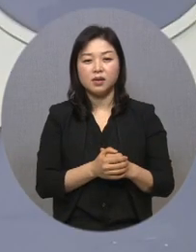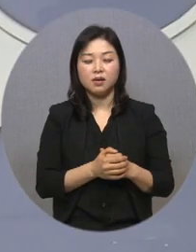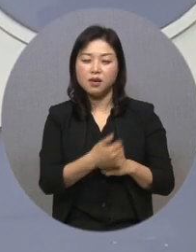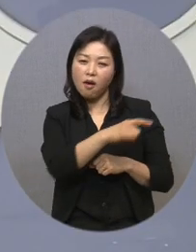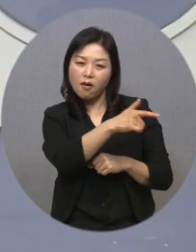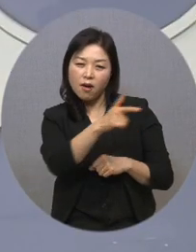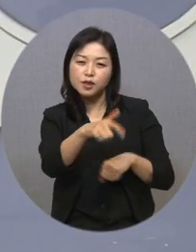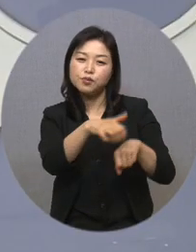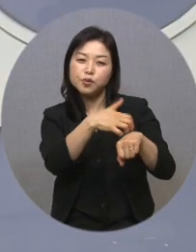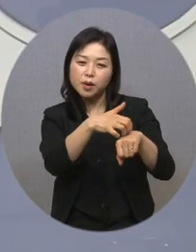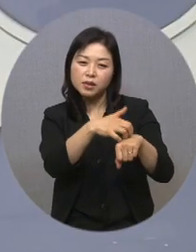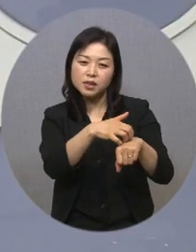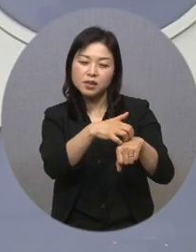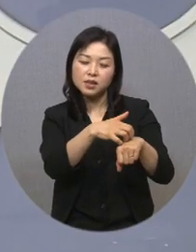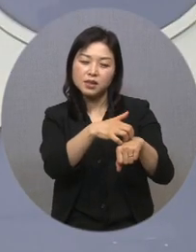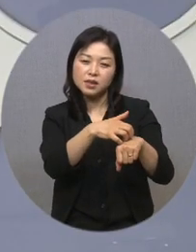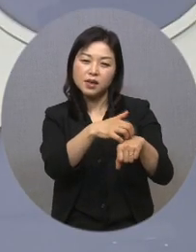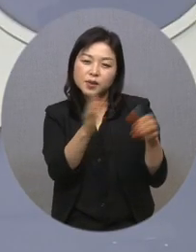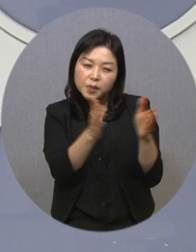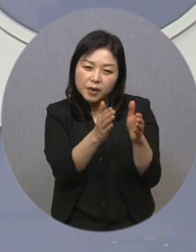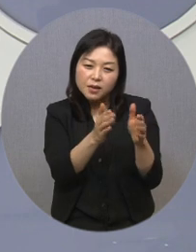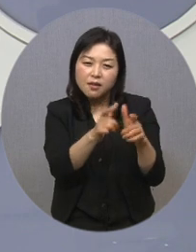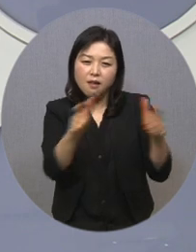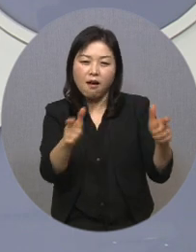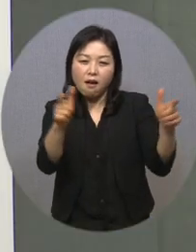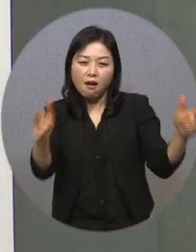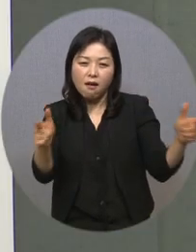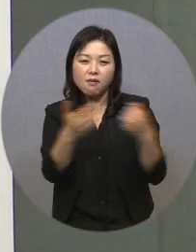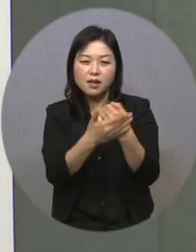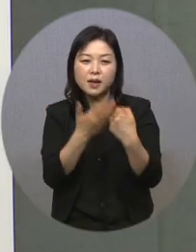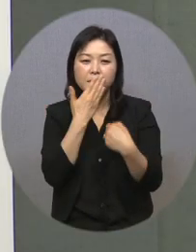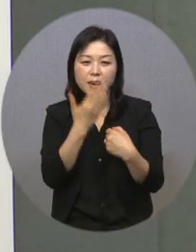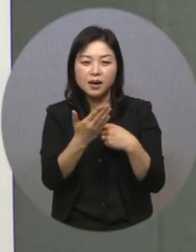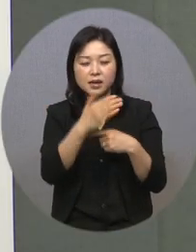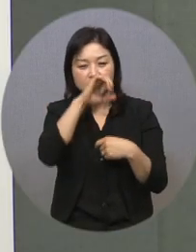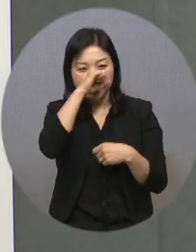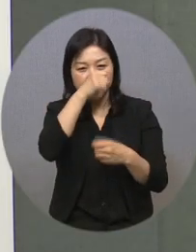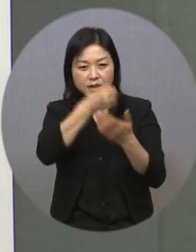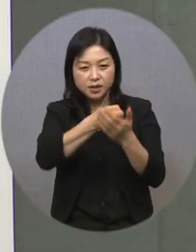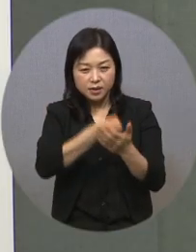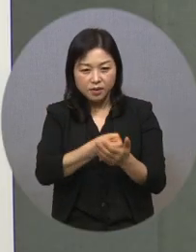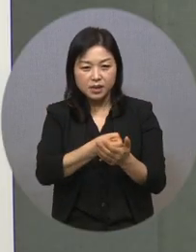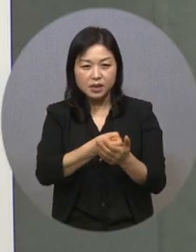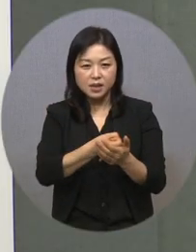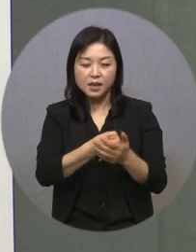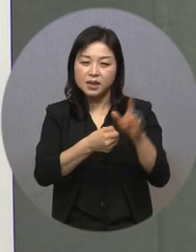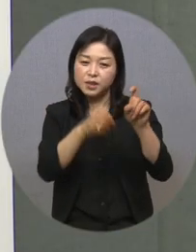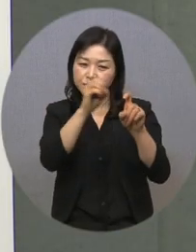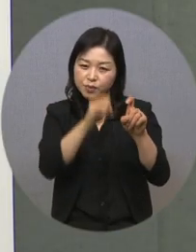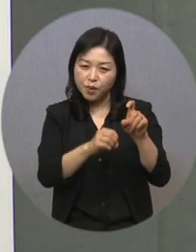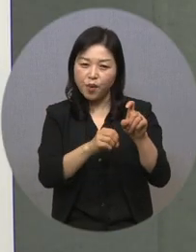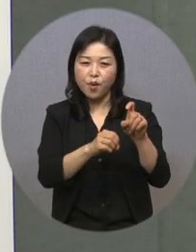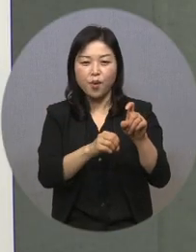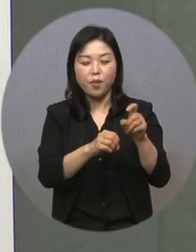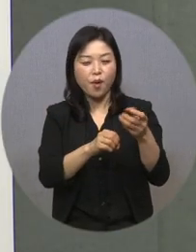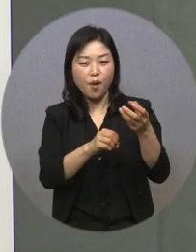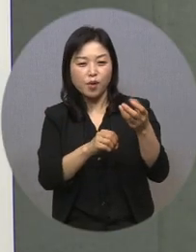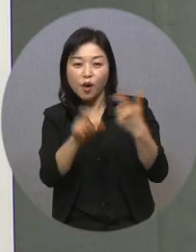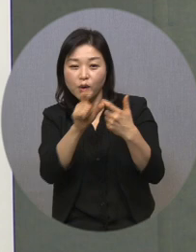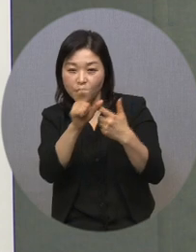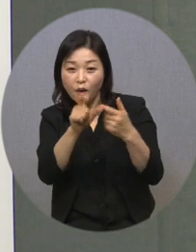더 확장적으로 혜택을 줄 수 있는 예산 편성이 뭐 몇십 프로 더 된다든가 뭐